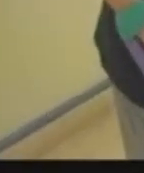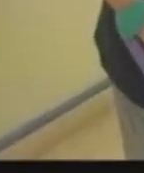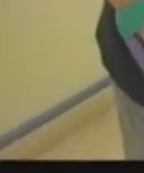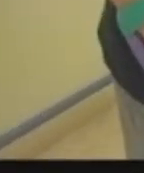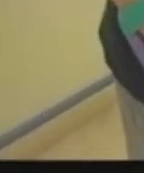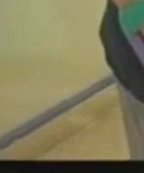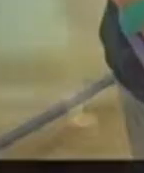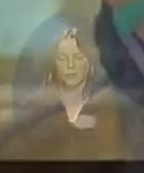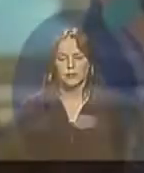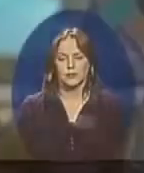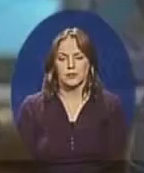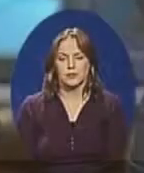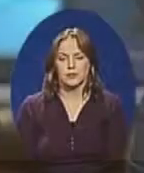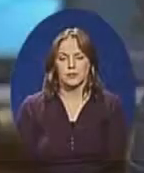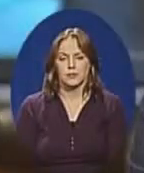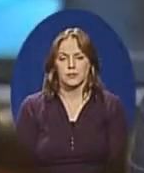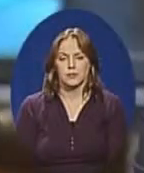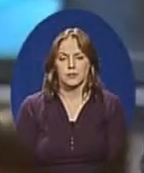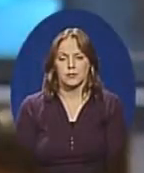תמונים,